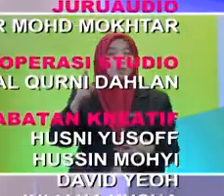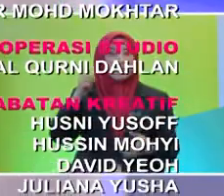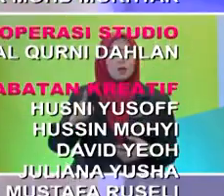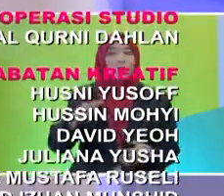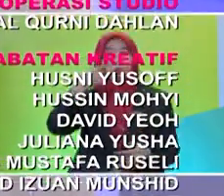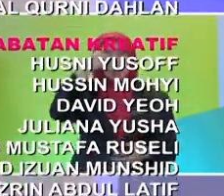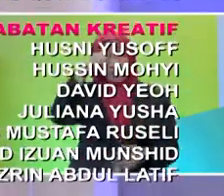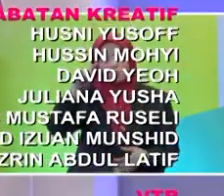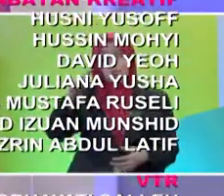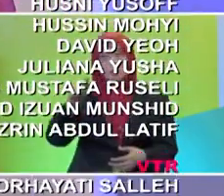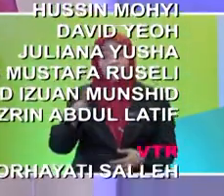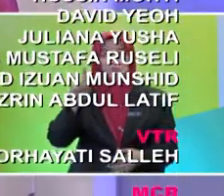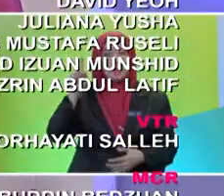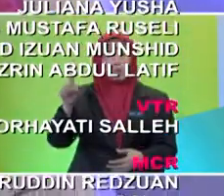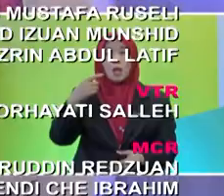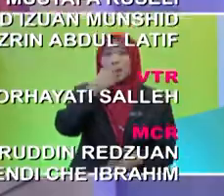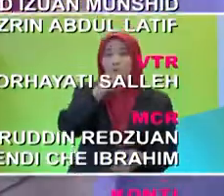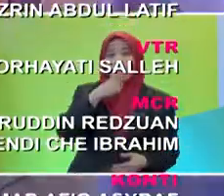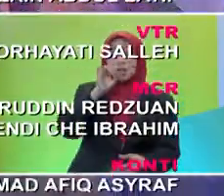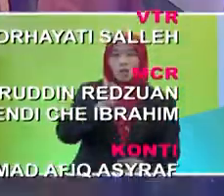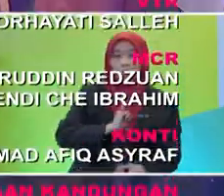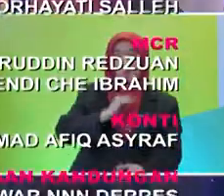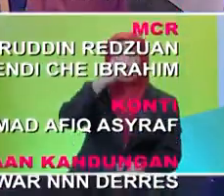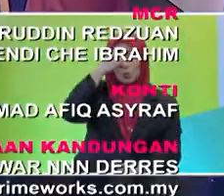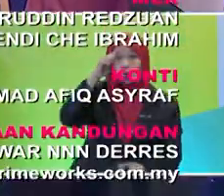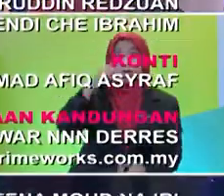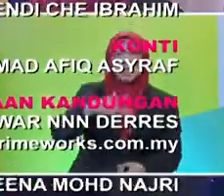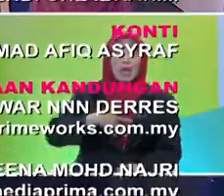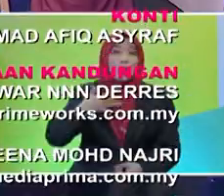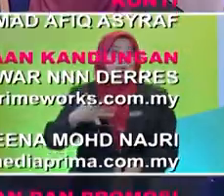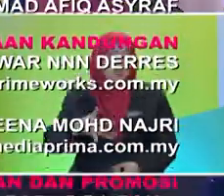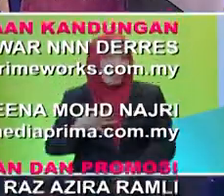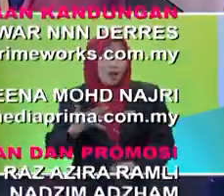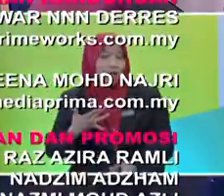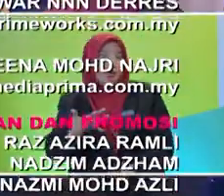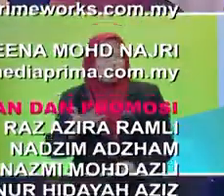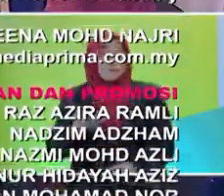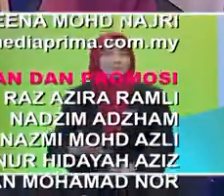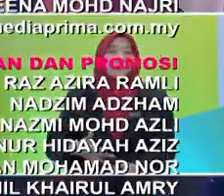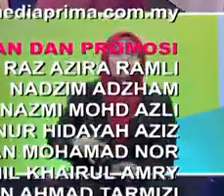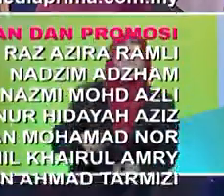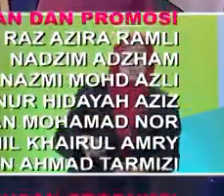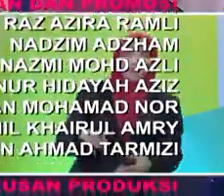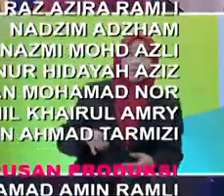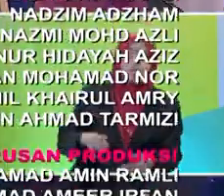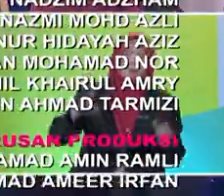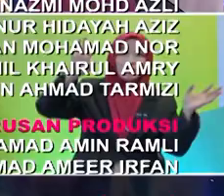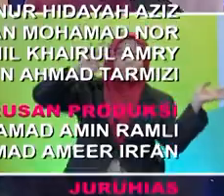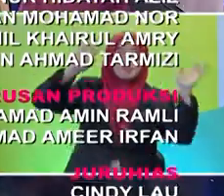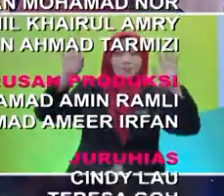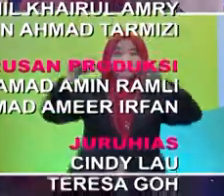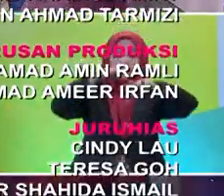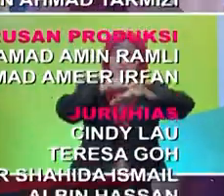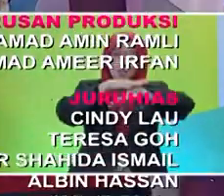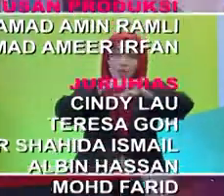bau, satu lidah saya untuk merasa-rasa. Dua tangan saya pegang